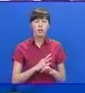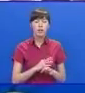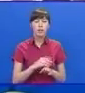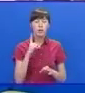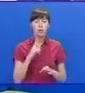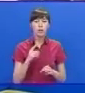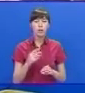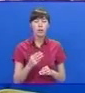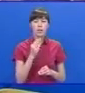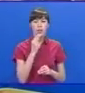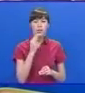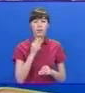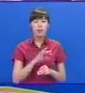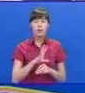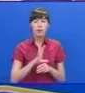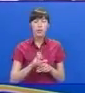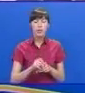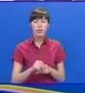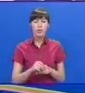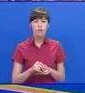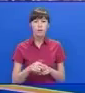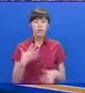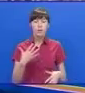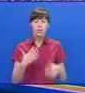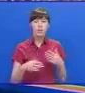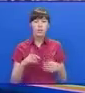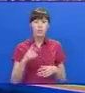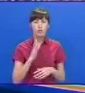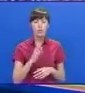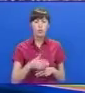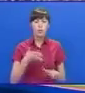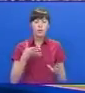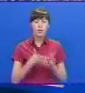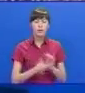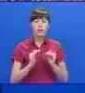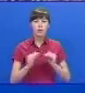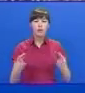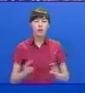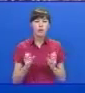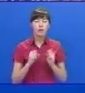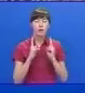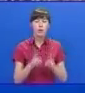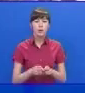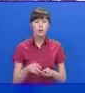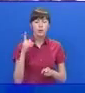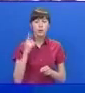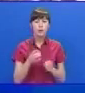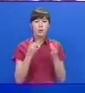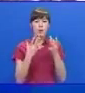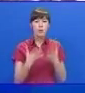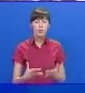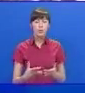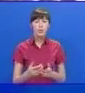Ас ауқатыңды қамдайсың. Үдесіне жете алмасаң, шығынға қаласың. Балаларға өрт қауіпсіздігі туралы ұғым қарапайым түсінікті